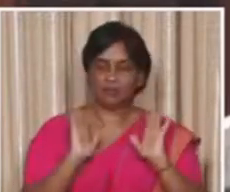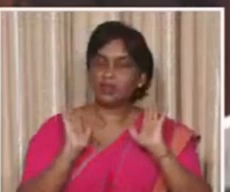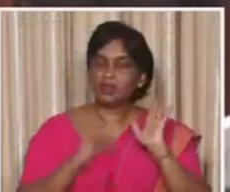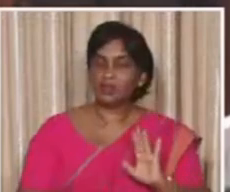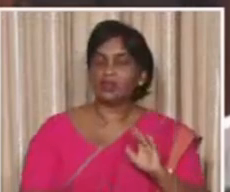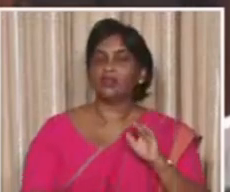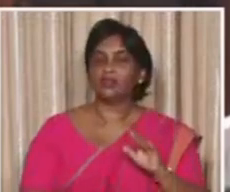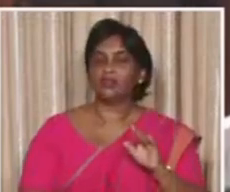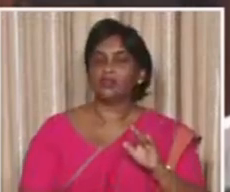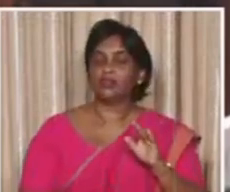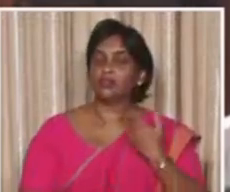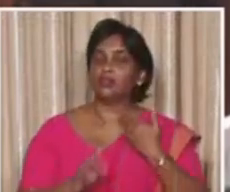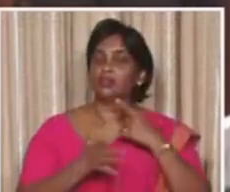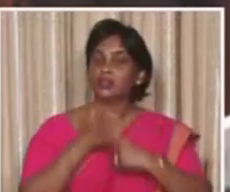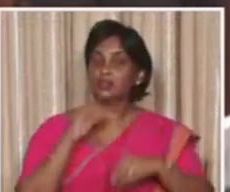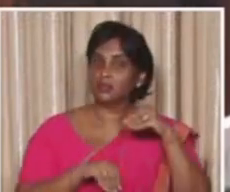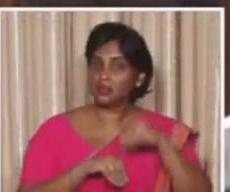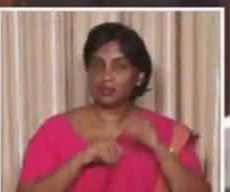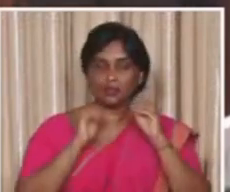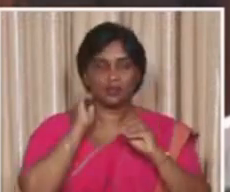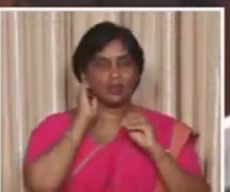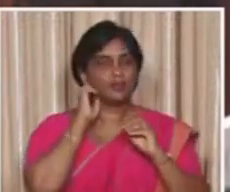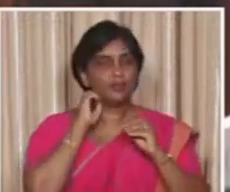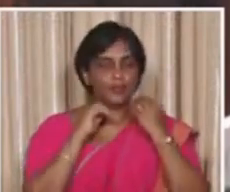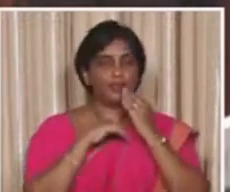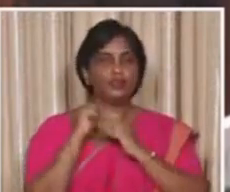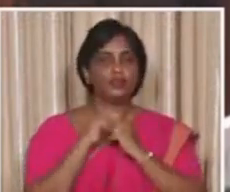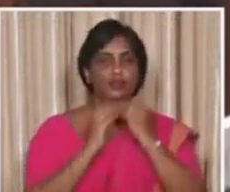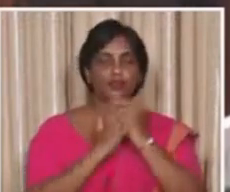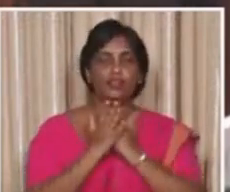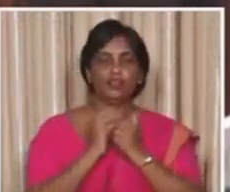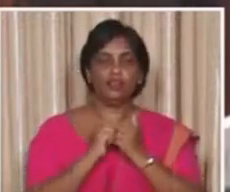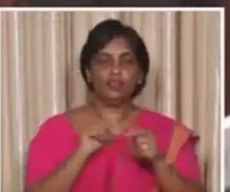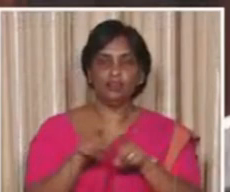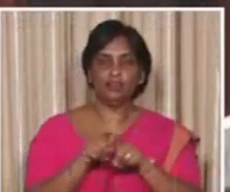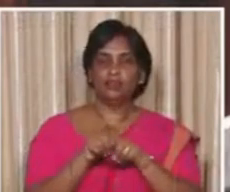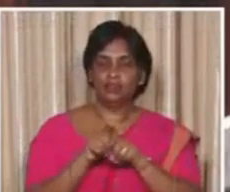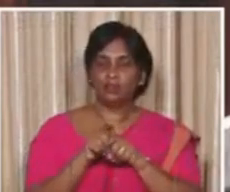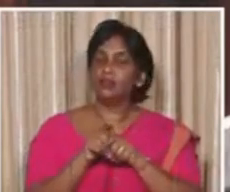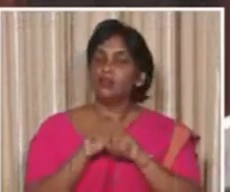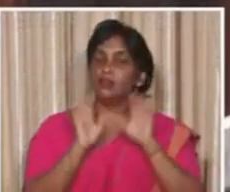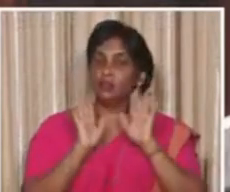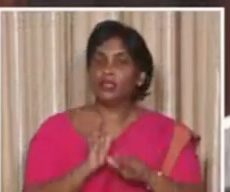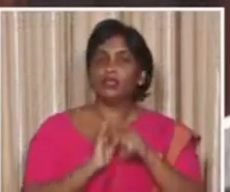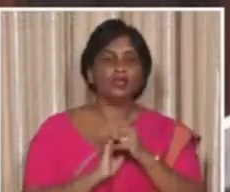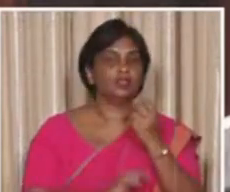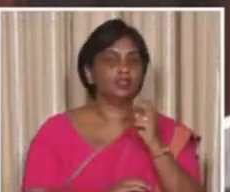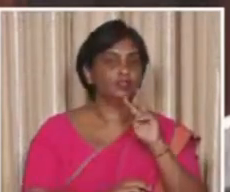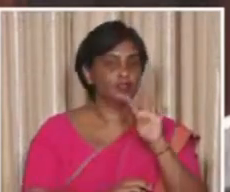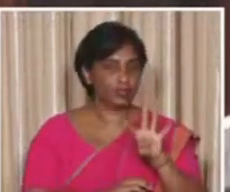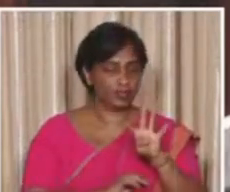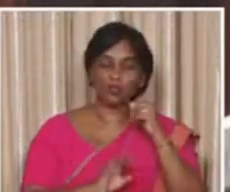கொண்டு வாக்களிக்கிறதினூடாக அந்த வரவு செலவு திட்டத்தை தோக்கடித்திருக்கலாம் என்று சொன்னால் நாங்கள் கலந்து கொண்டிருக்கலாம். ஆனால் இந்த 2023